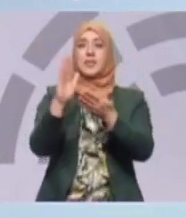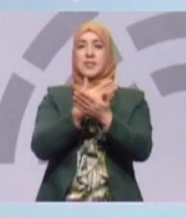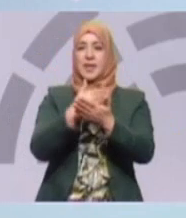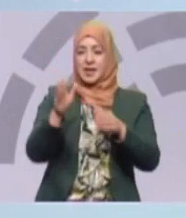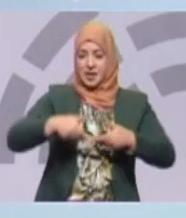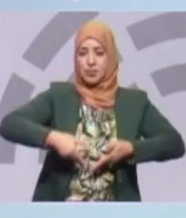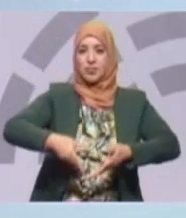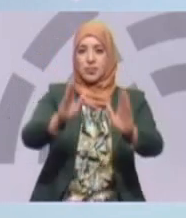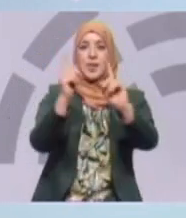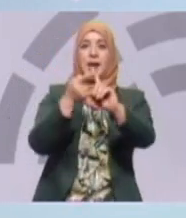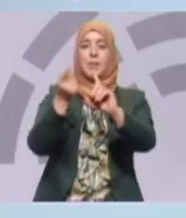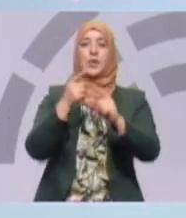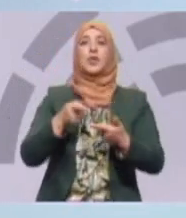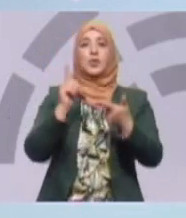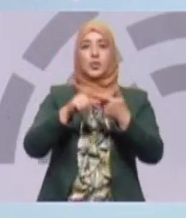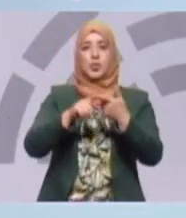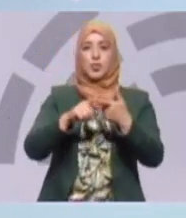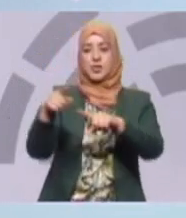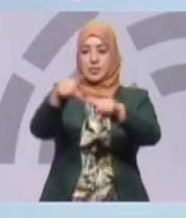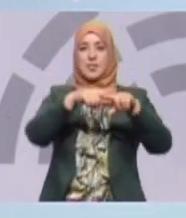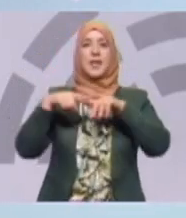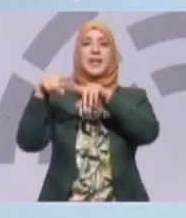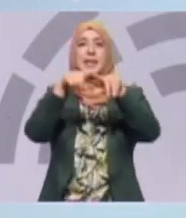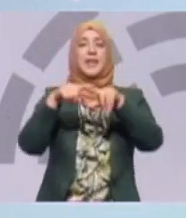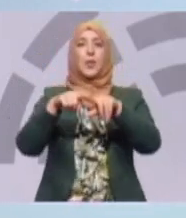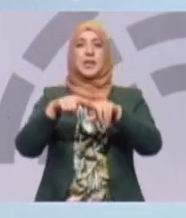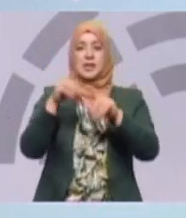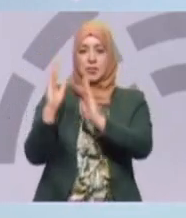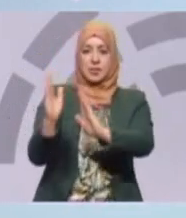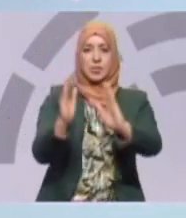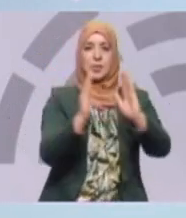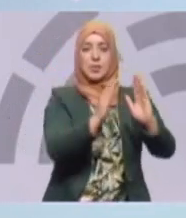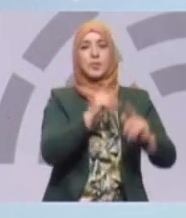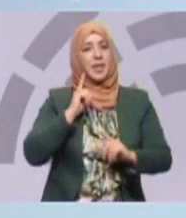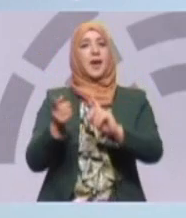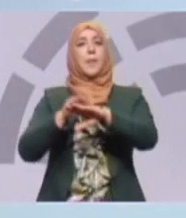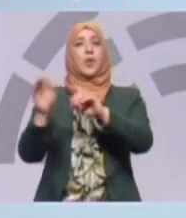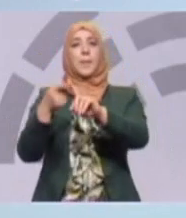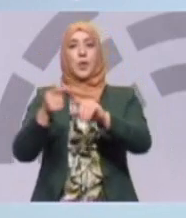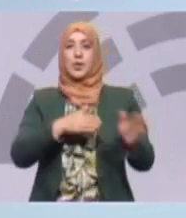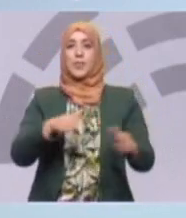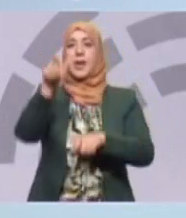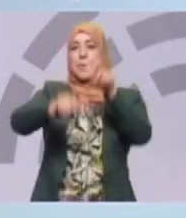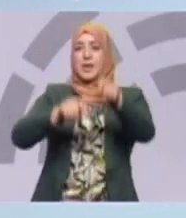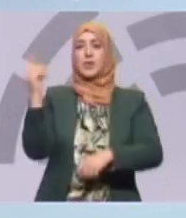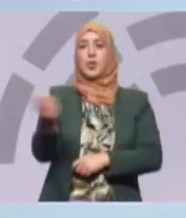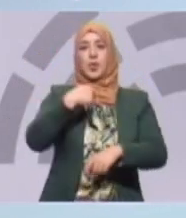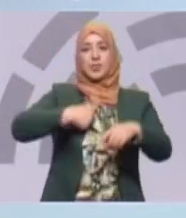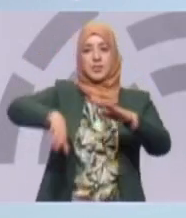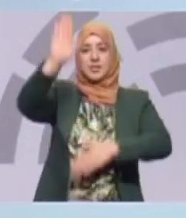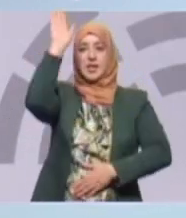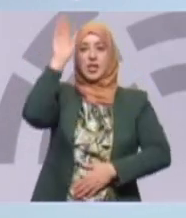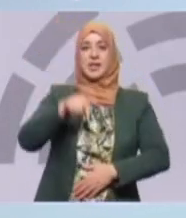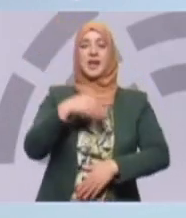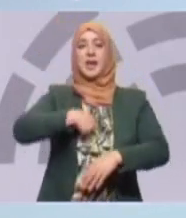حسان المهديه العمل لاعاده توزيع خارطه الامنيه بالجهه التي اصبحت ضروره قوى اليوم ابناء جهد ترشيحته لهذا المنصب